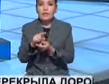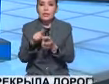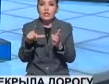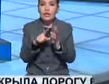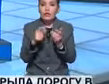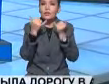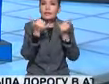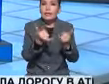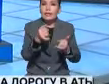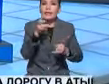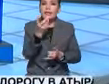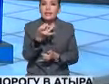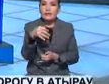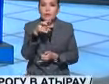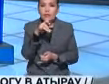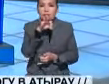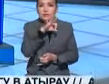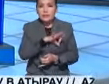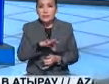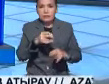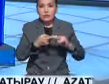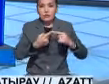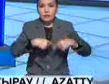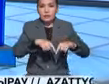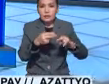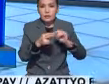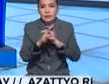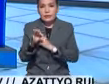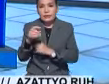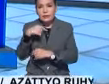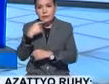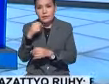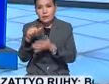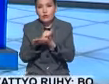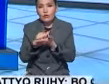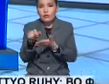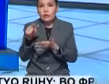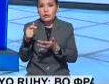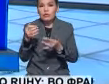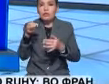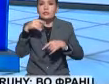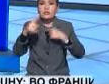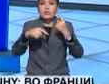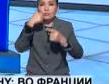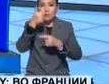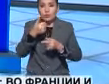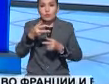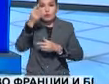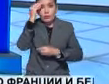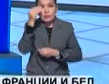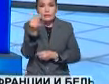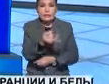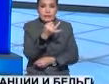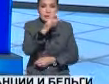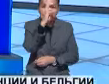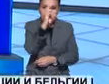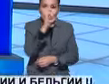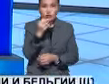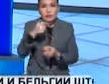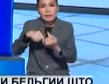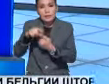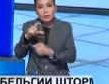для недропользователей нефтегазового сектора. Как говорят эксперты, документ, который примут в следующем году, будет учитывать интересы не только государства, но и